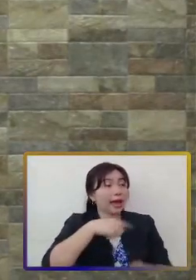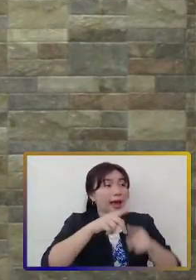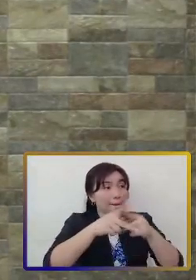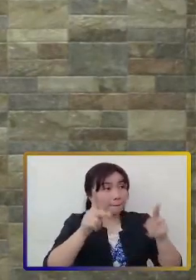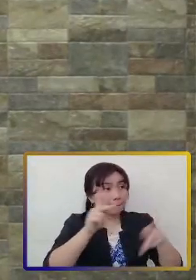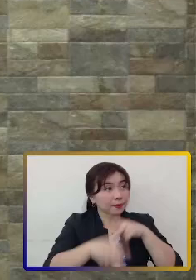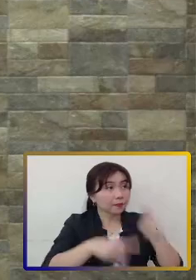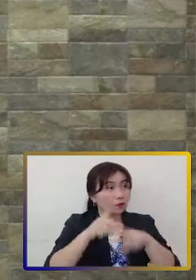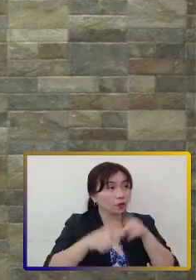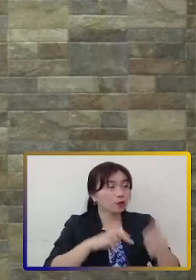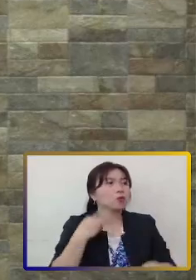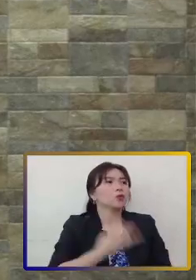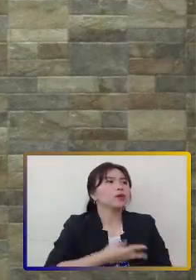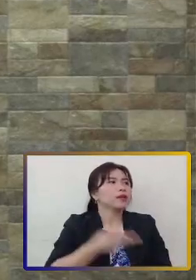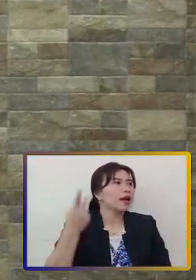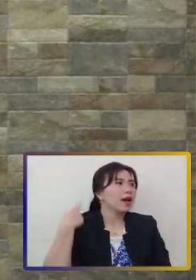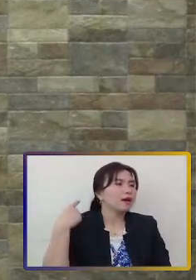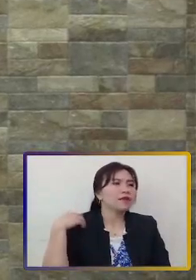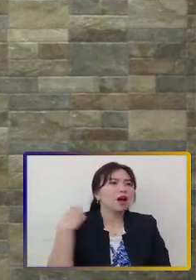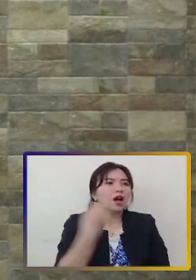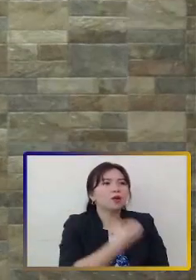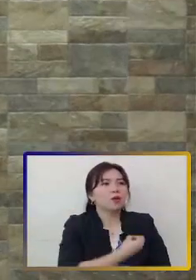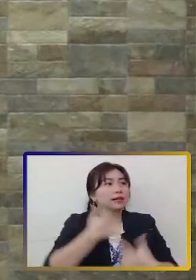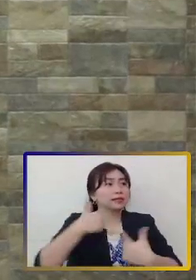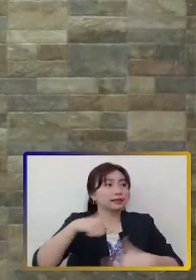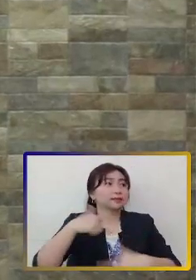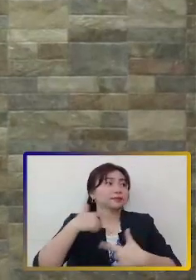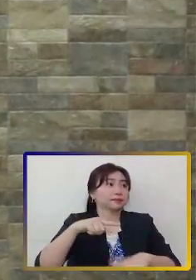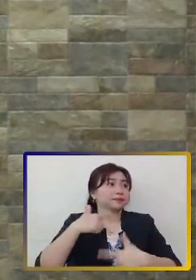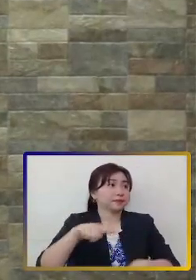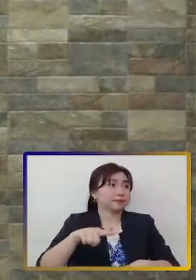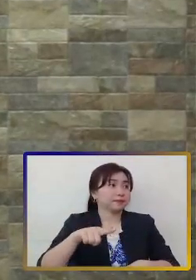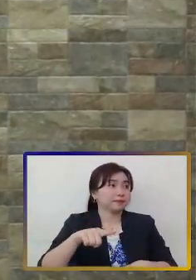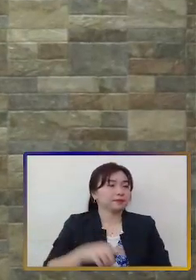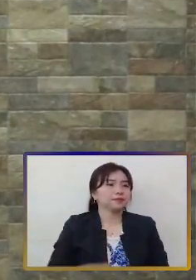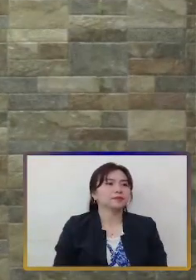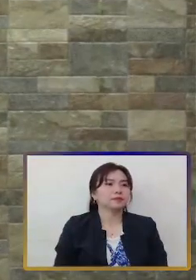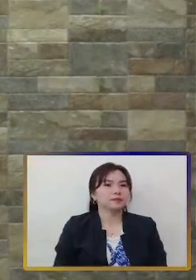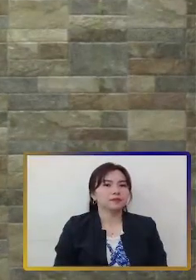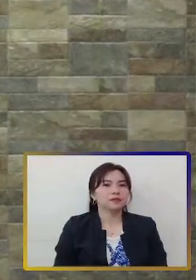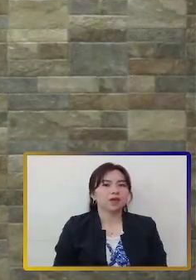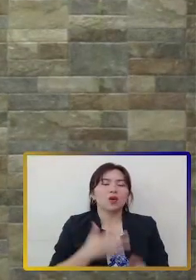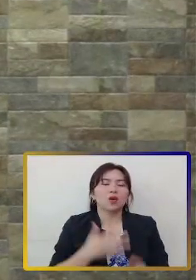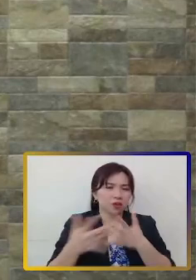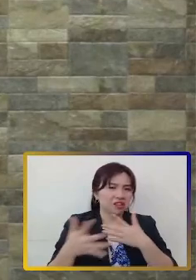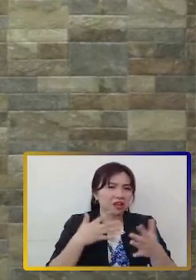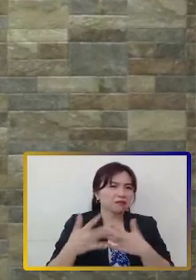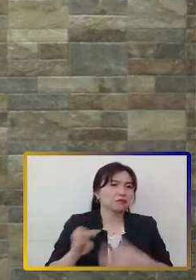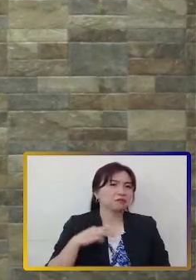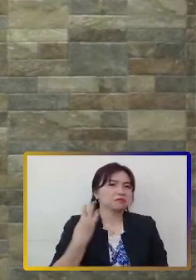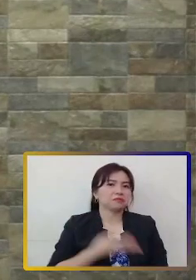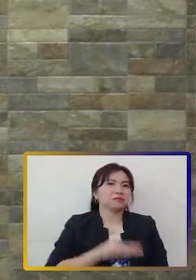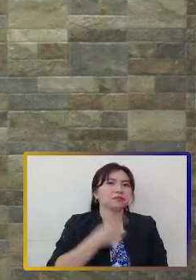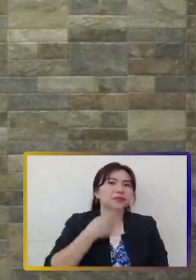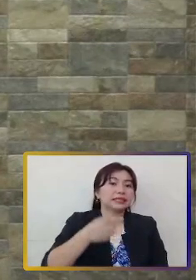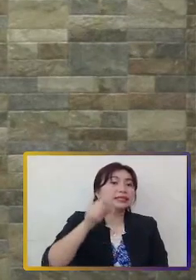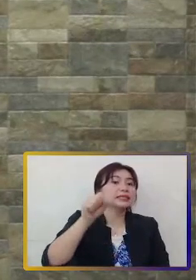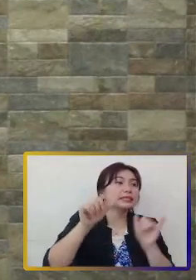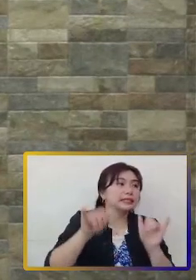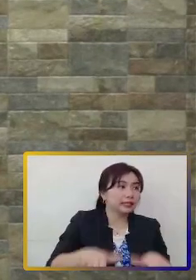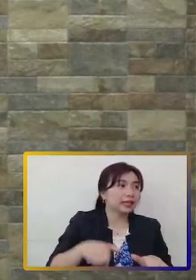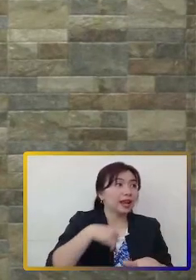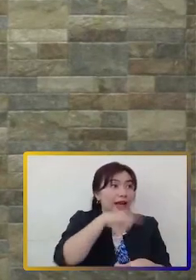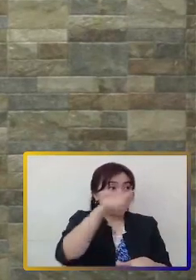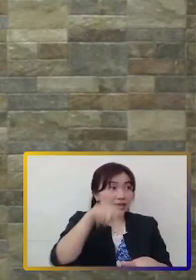we have our limitations kahit po Anong sabihin natin we have our